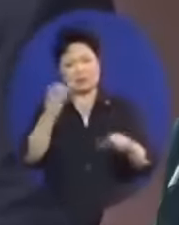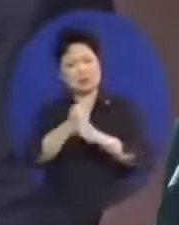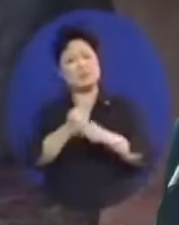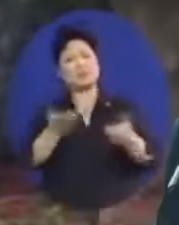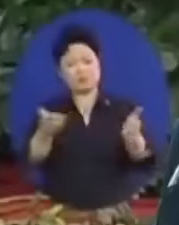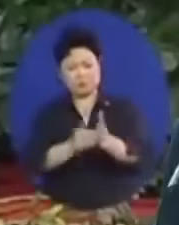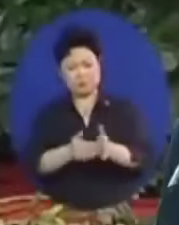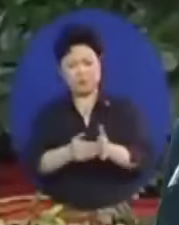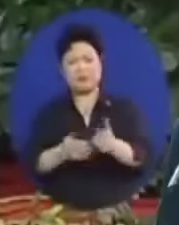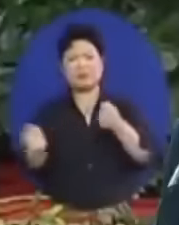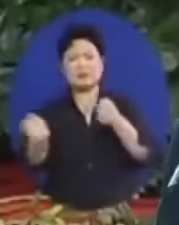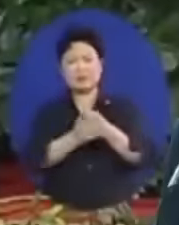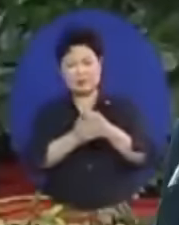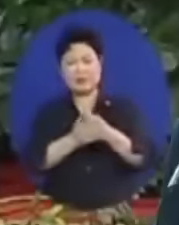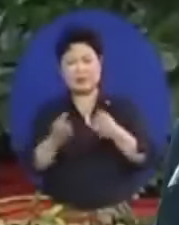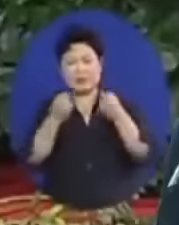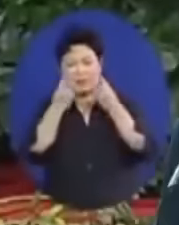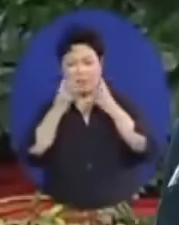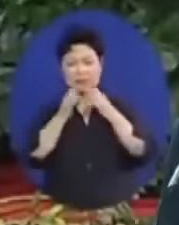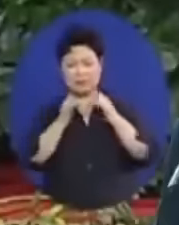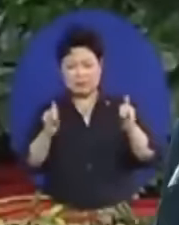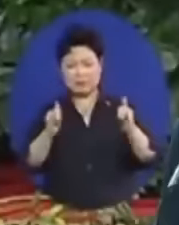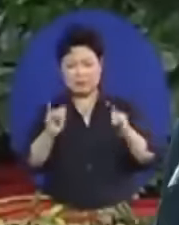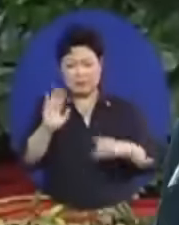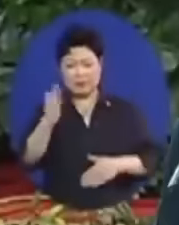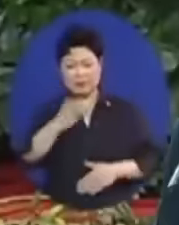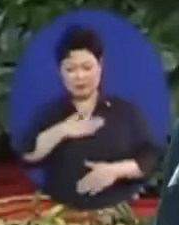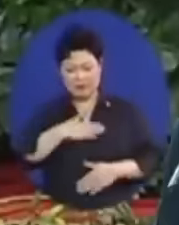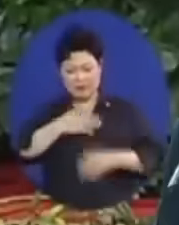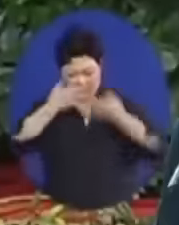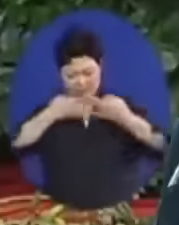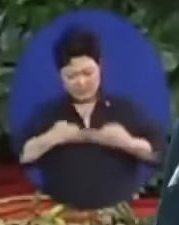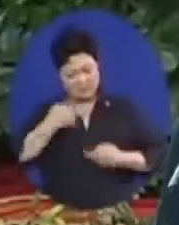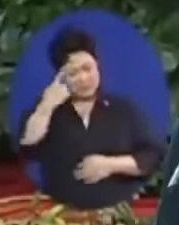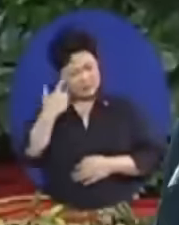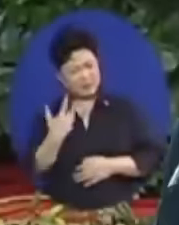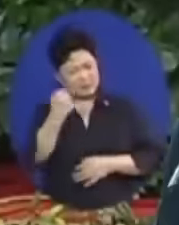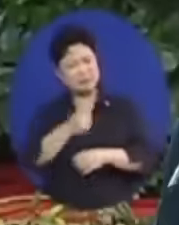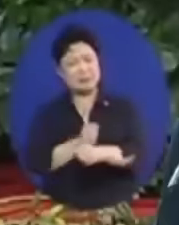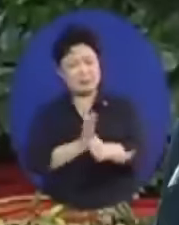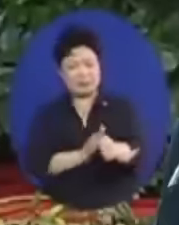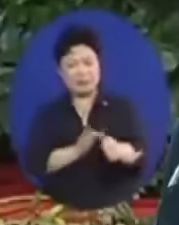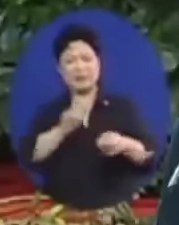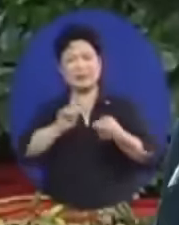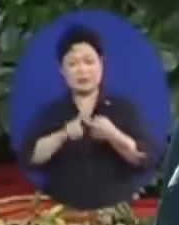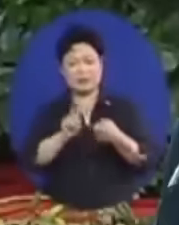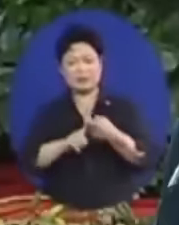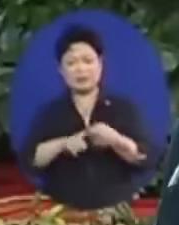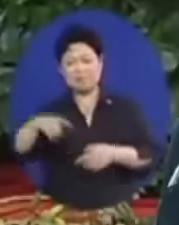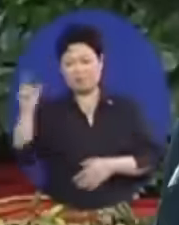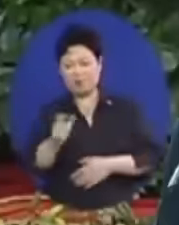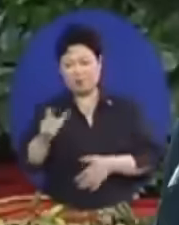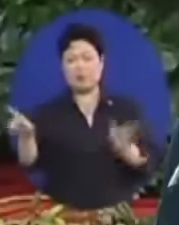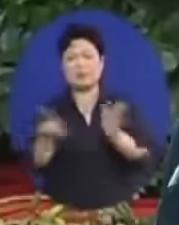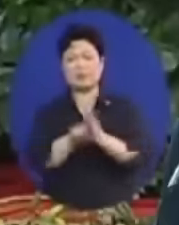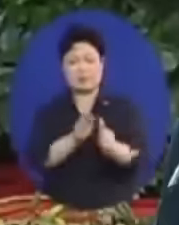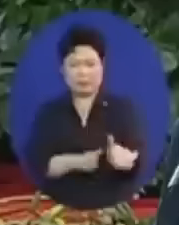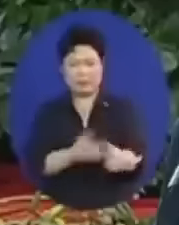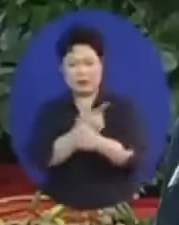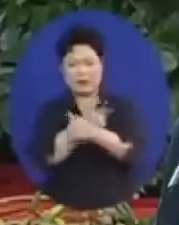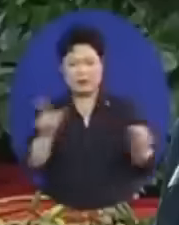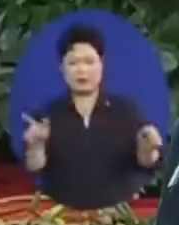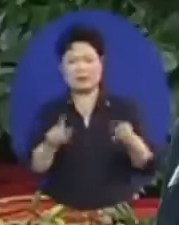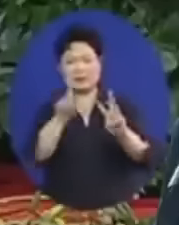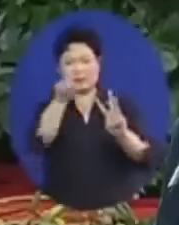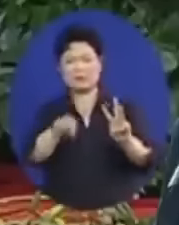것입니다. 그러므로 새사람이 된 자기를 늘 생각해야 되는 것입니다. 그리고 이 사실을 굳게 믿으십시오. 갈라디아서